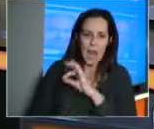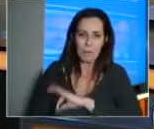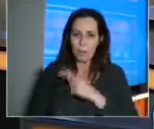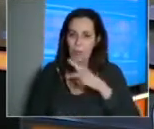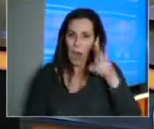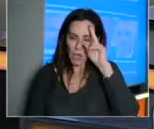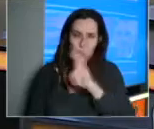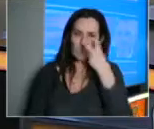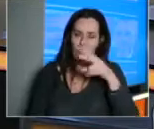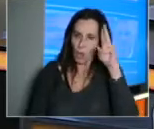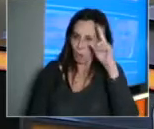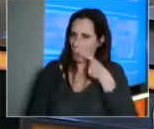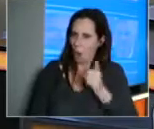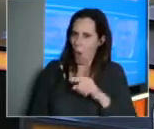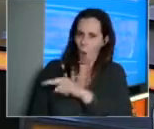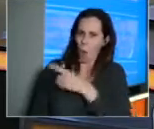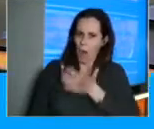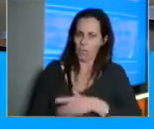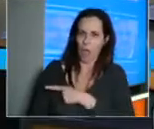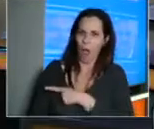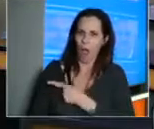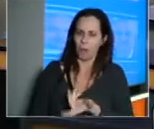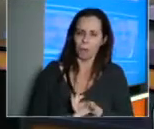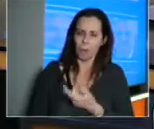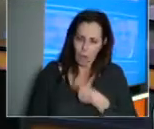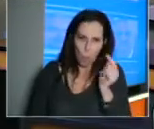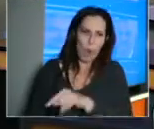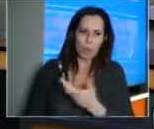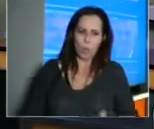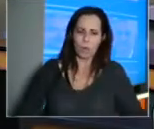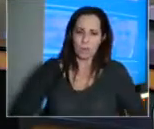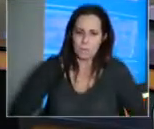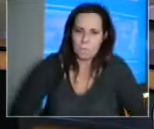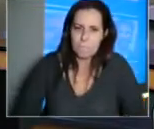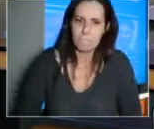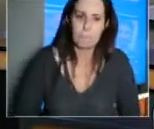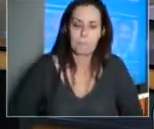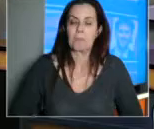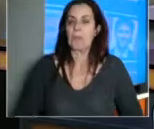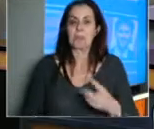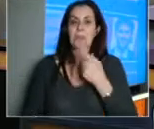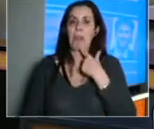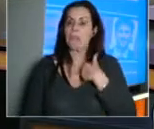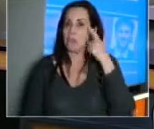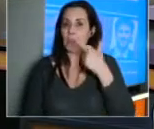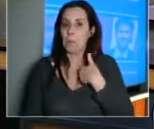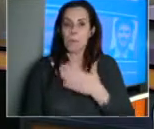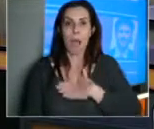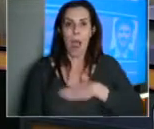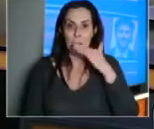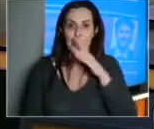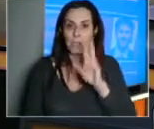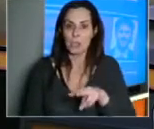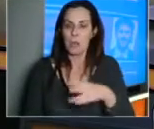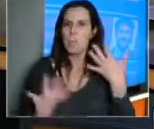אומר שהליכוד הזמין, הליכוד אומר לא, בכלל ליברמן הוציא הודעה שיש מסע ומתן, אז אנחנו נפגשנו היום. חשבתי שתגידי לי איך זה יכול להיות שבמהלך חול המועד יש